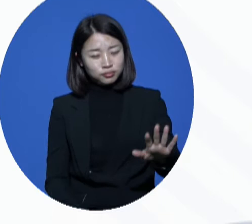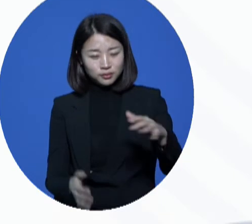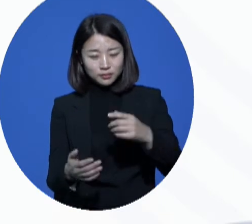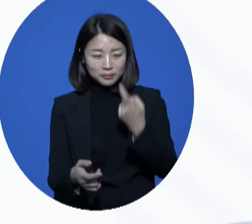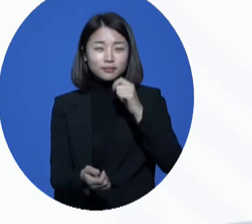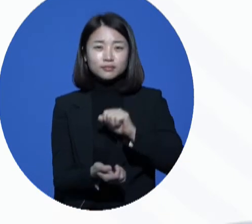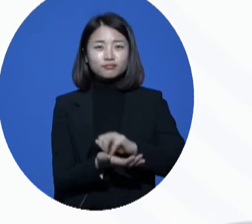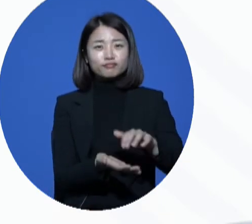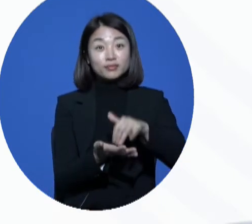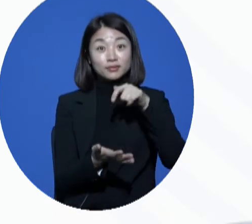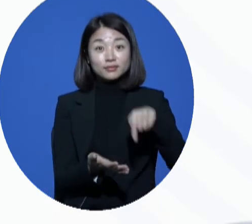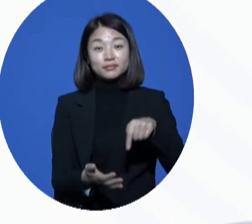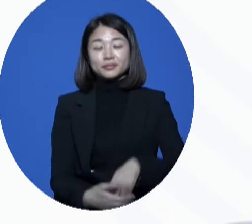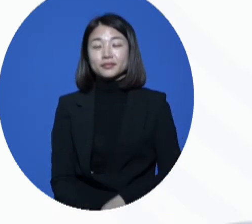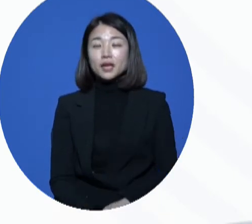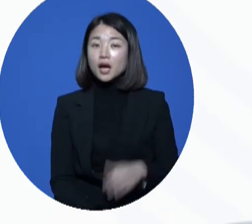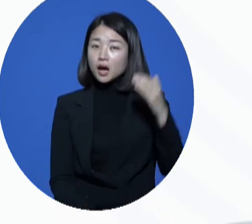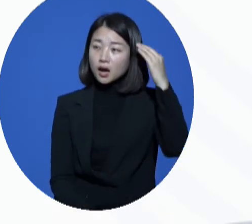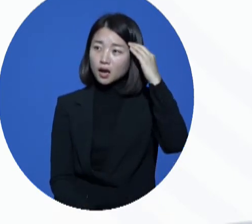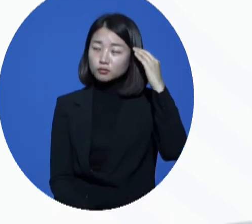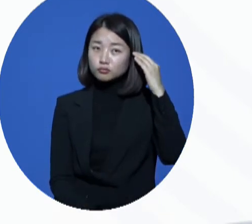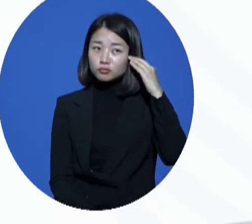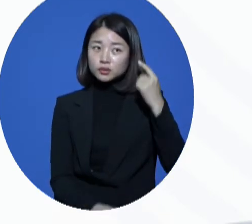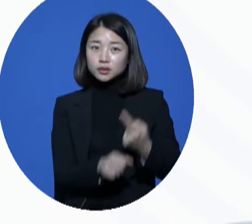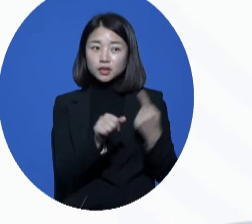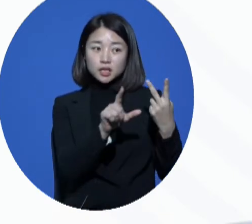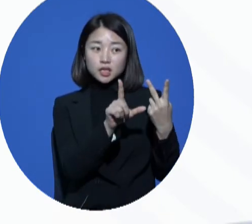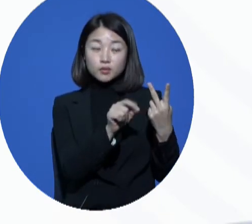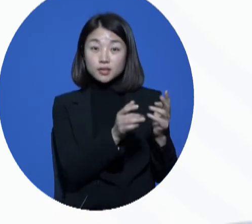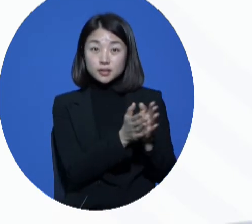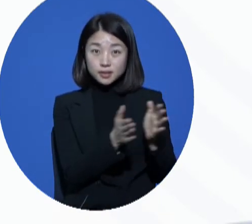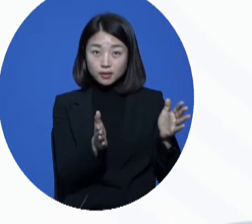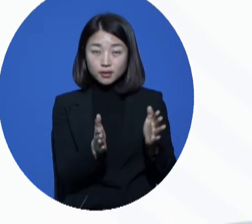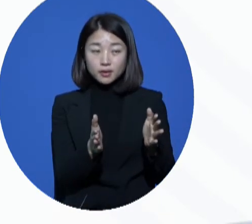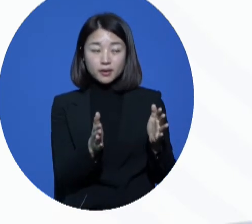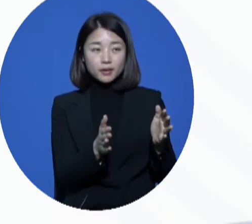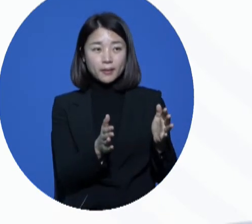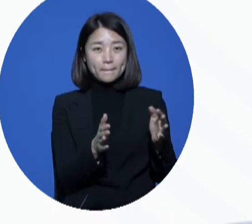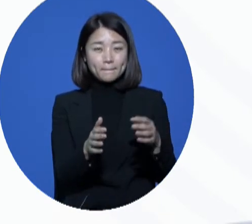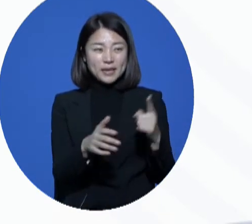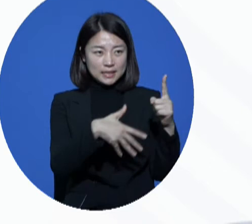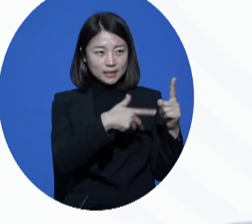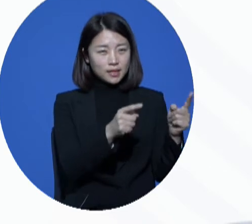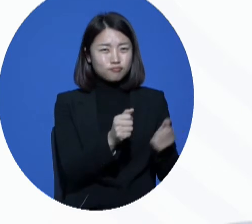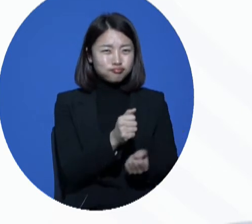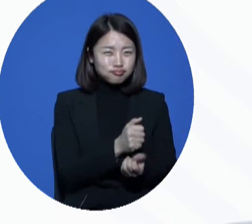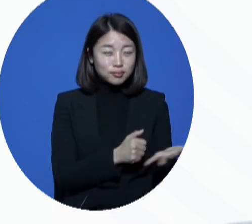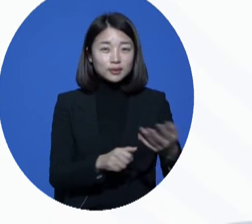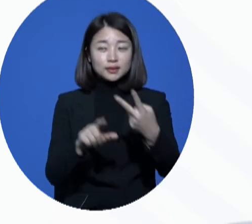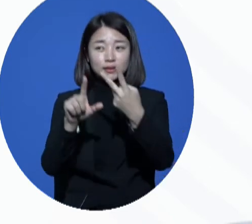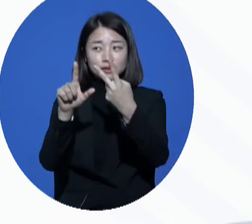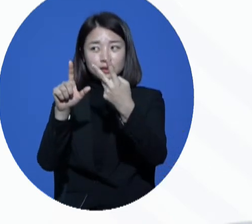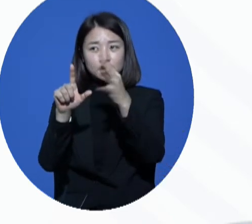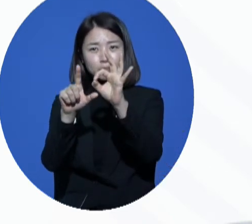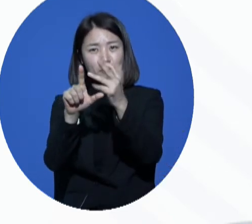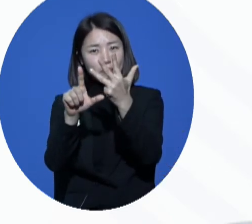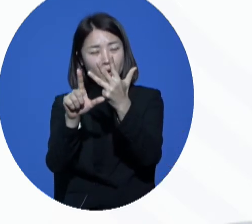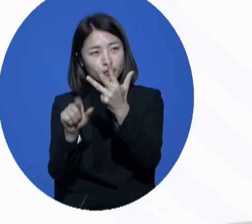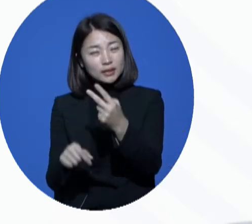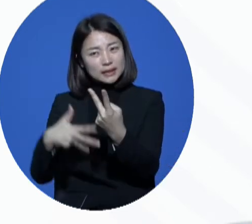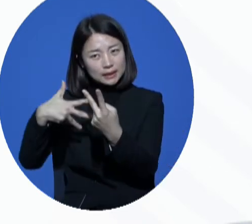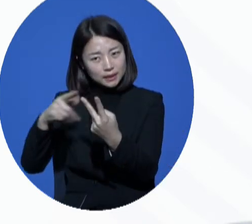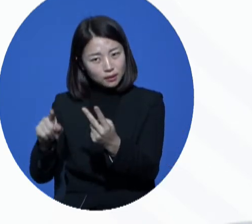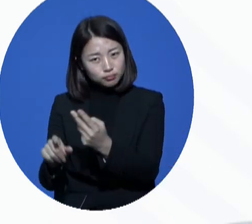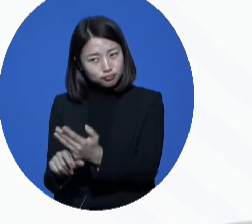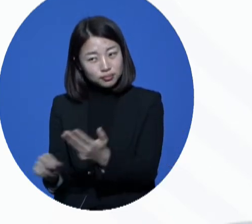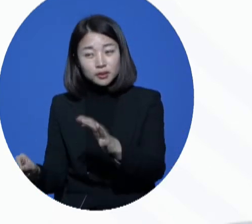상황입니다. 그래서 그 한국은 2월에 1차 대유행이 도래했었고 8월에 2차 대유행 11월에 3차 대유행까지 해서 지금 이